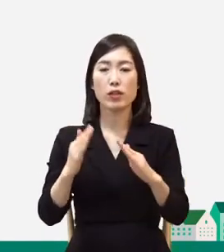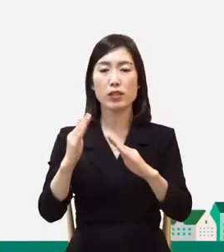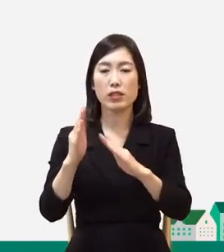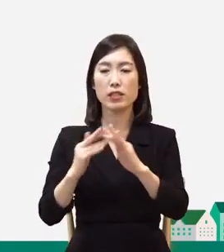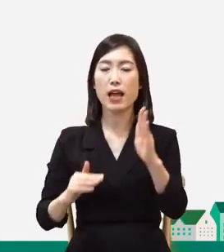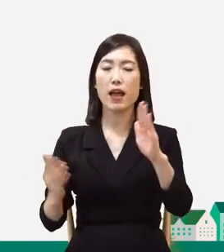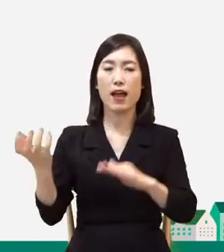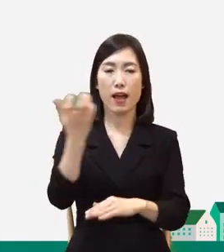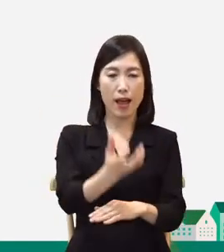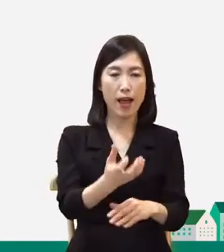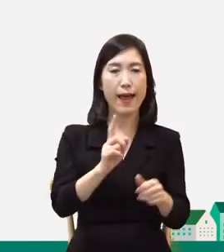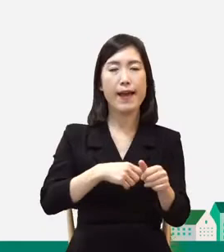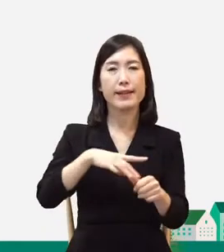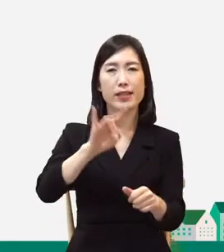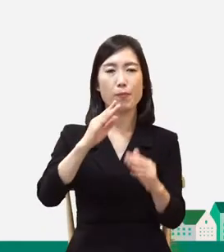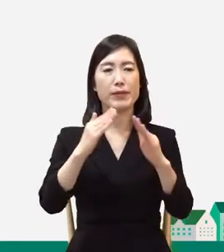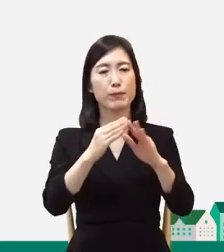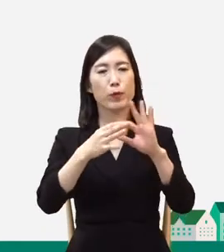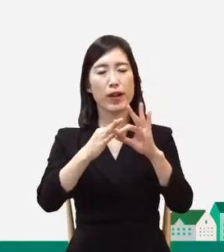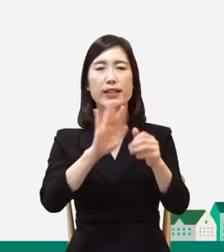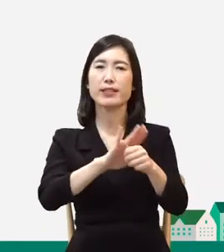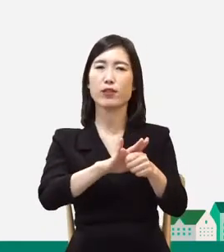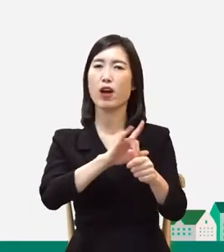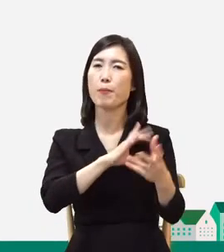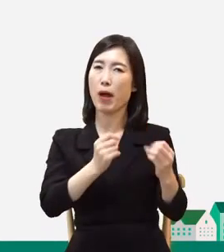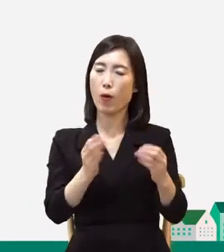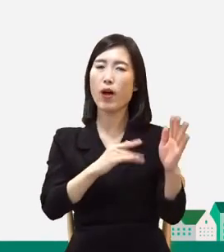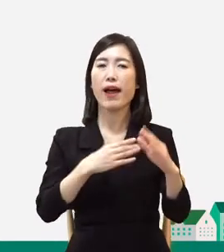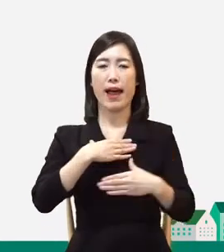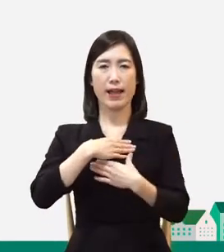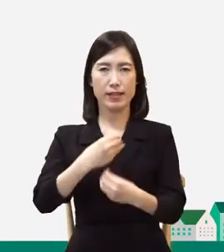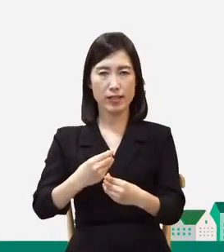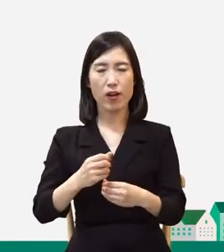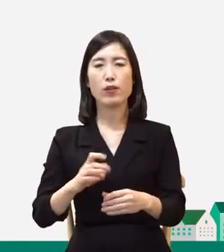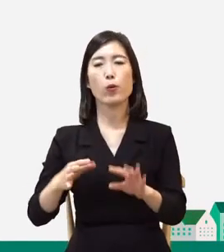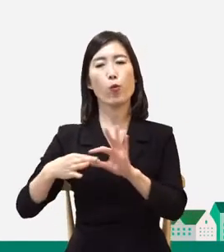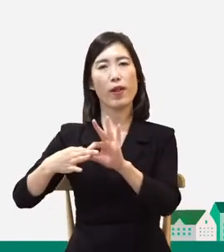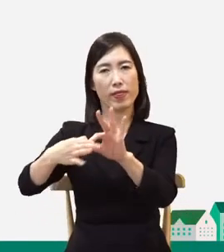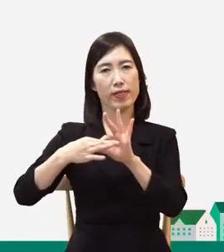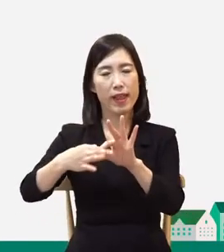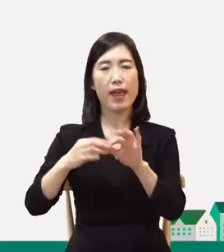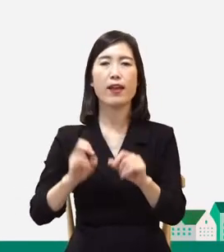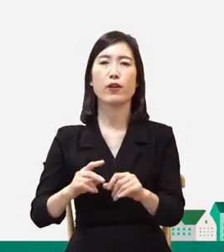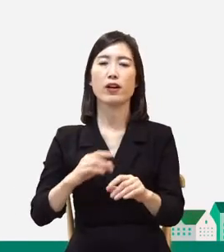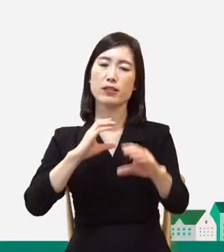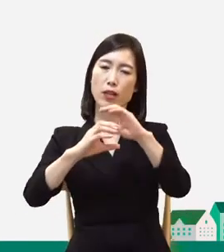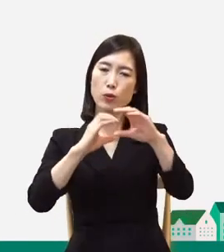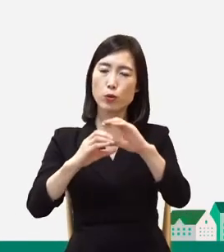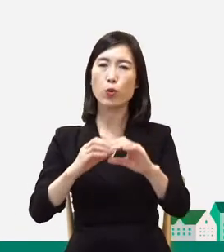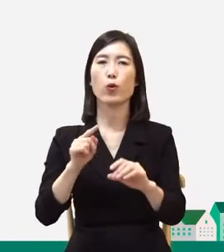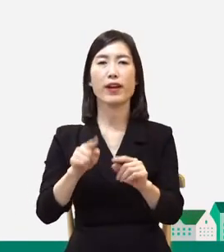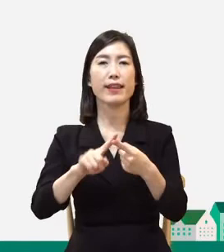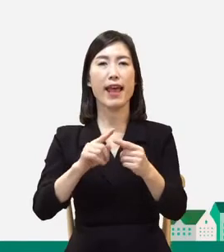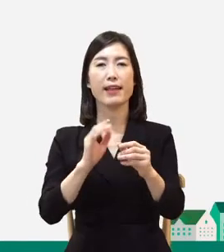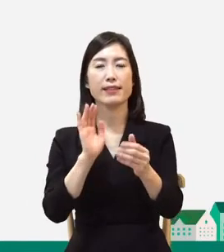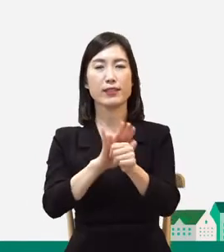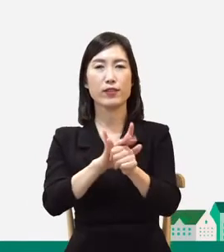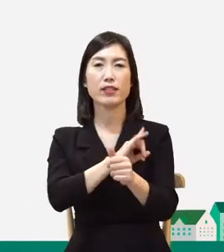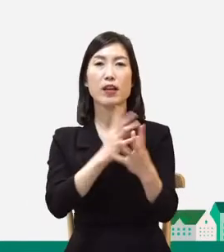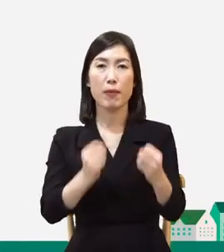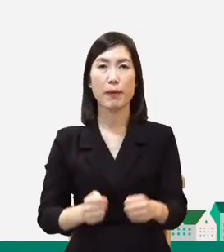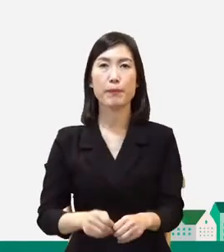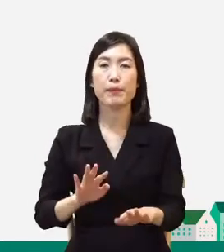초기여서 주택과 관련된 지원들이 많았고 안전, 관계, 의사소통 순의 지원들이 많이 이루어졌습니다. 표를